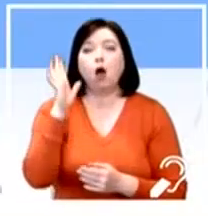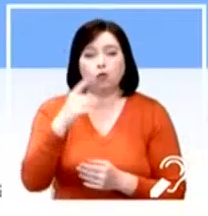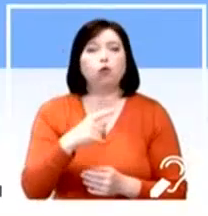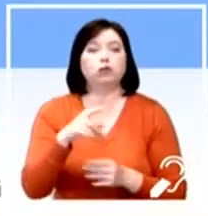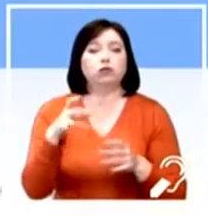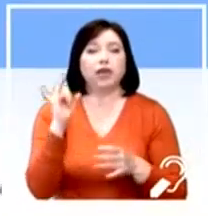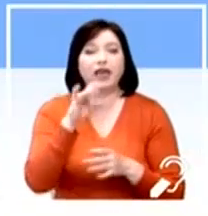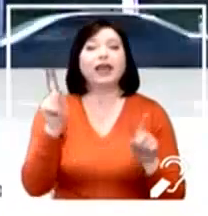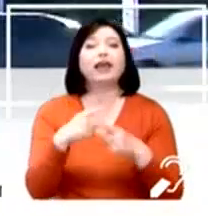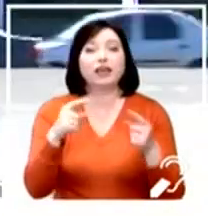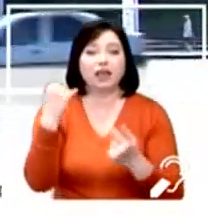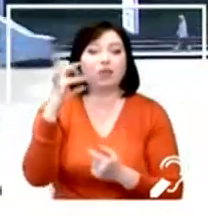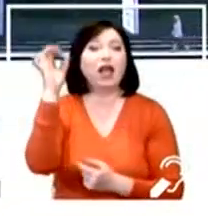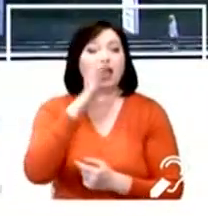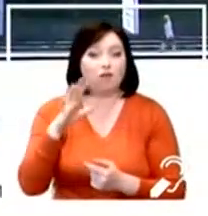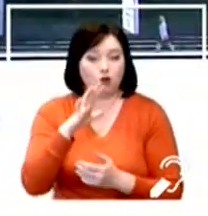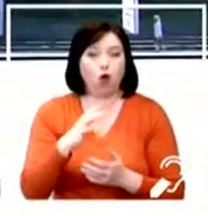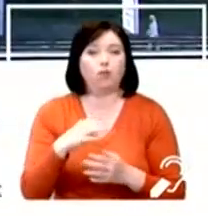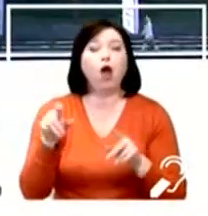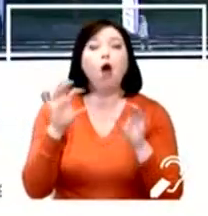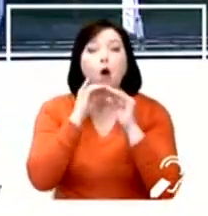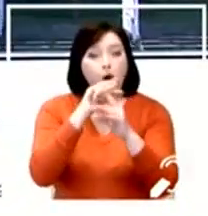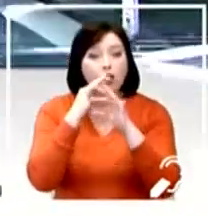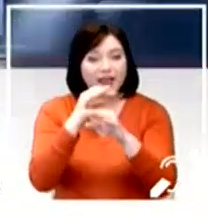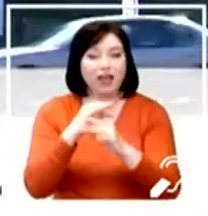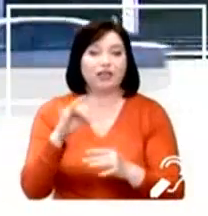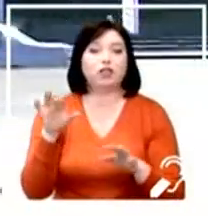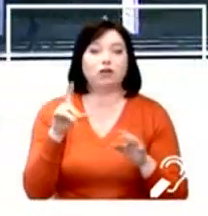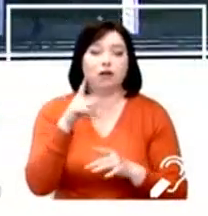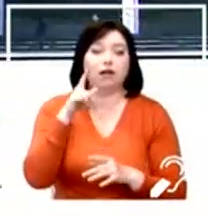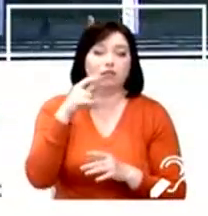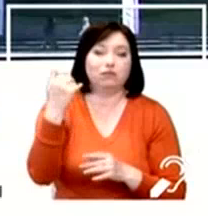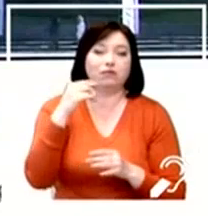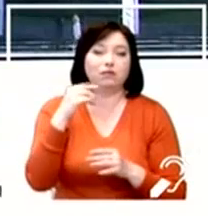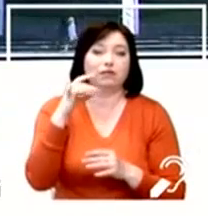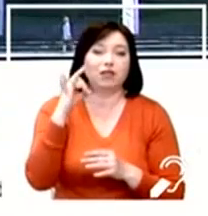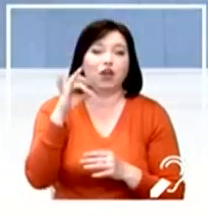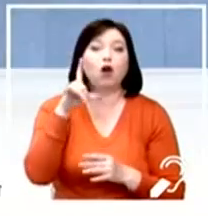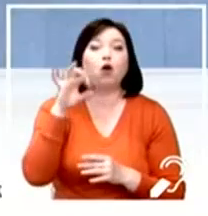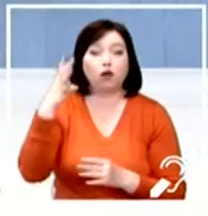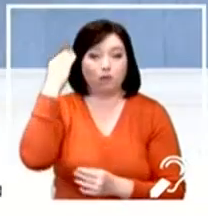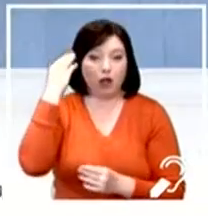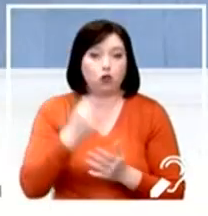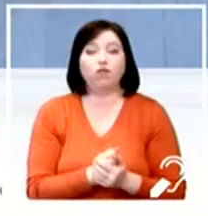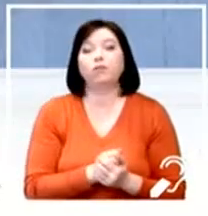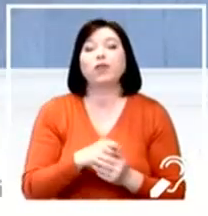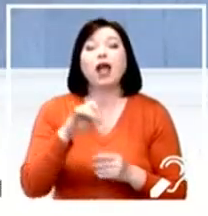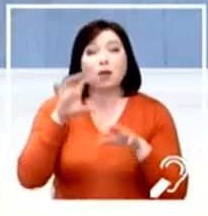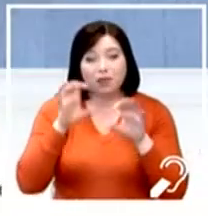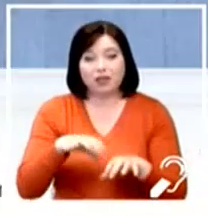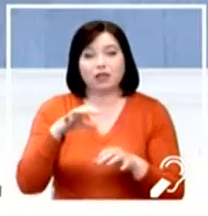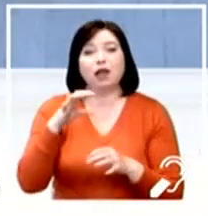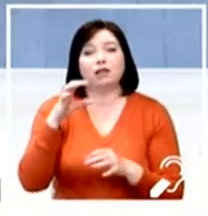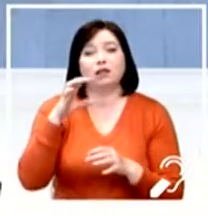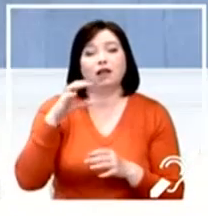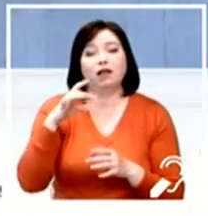imnul Uniunii Europene de către Moldova Youth Orchestra și Corul Moldova. Președintele Republicii Moldova Maia Sandu și președintele